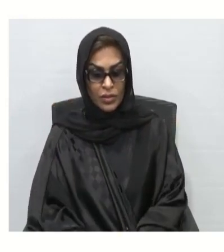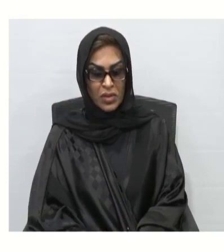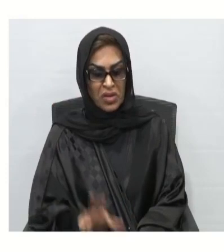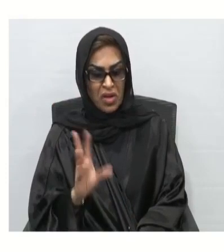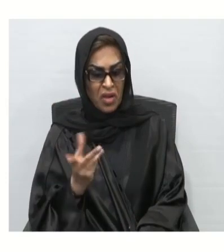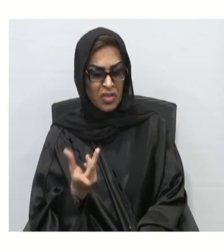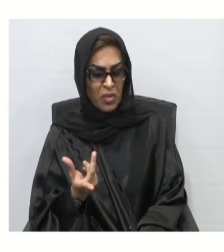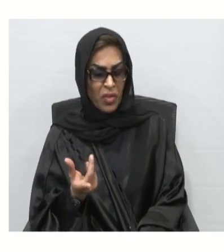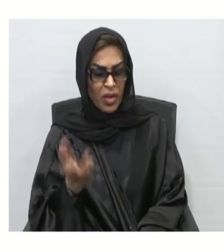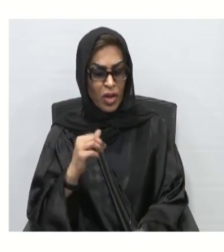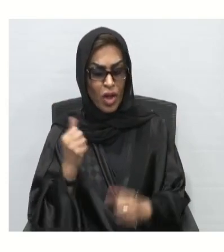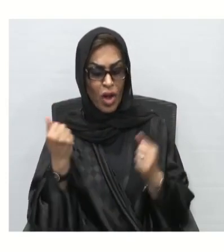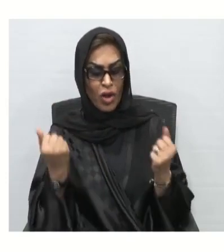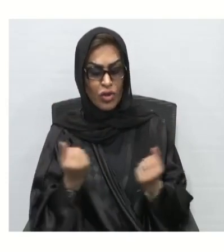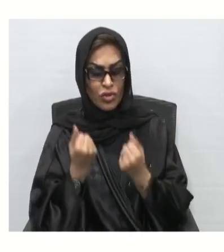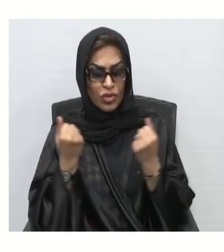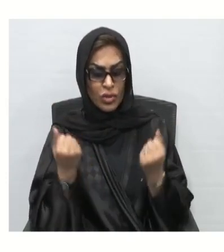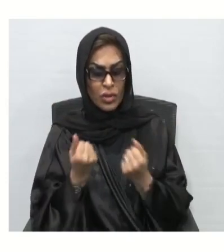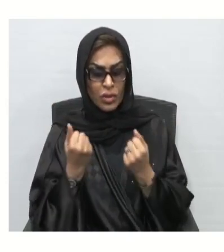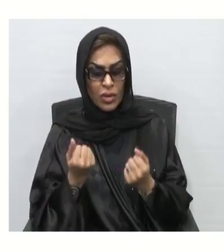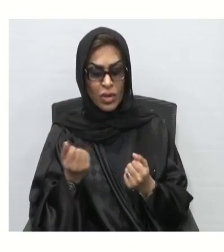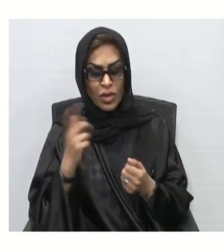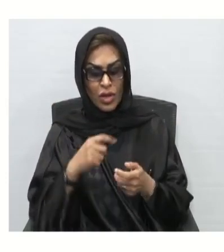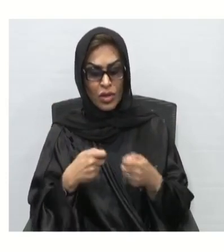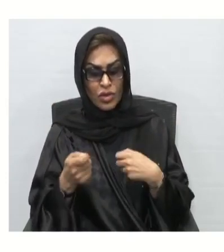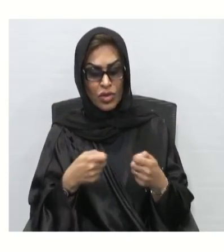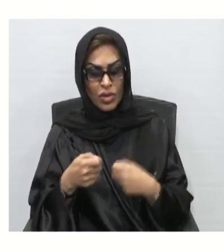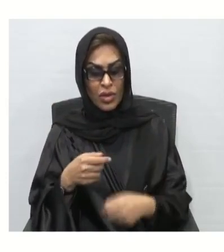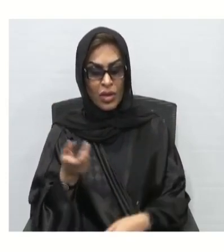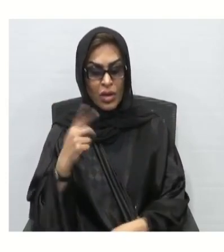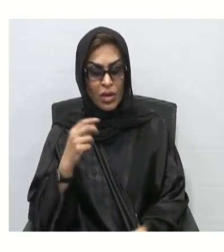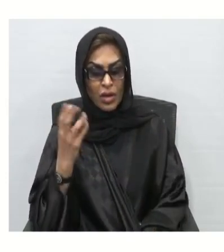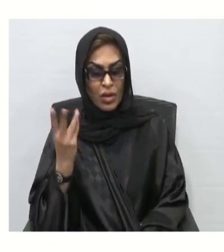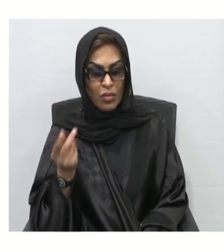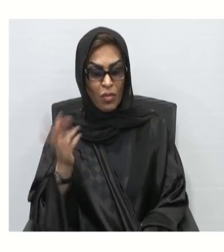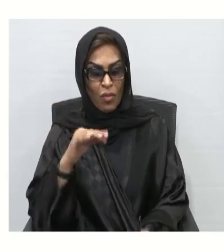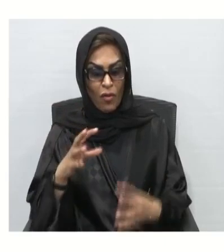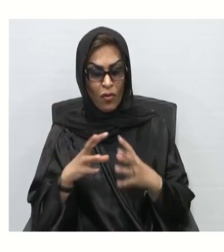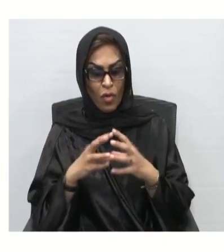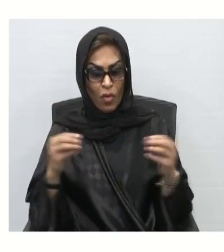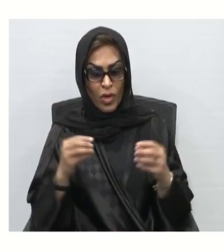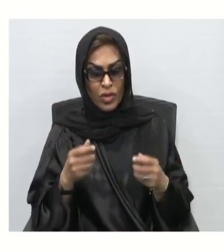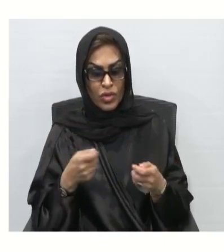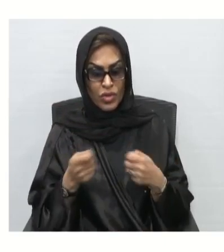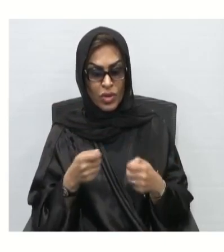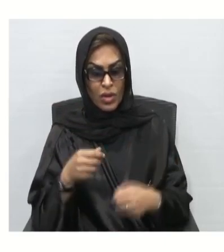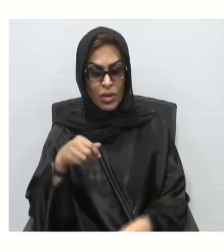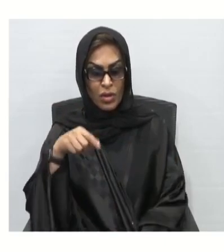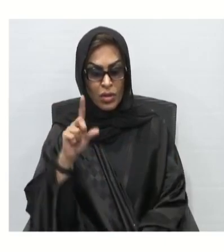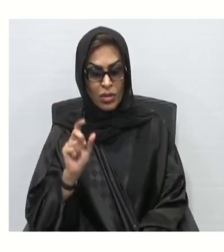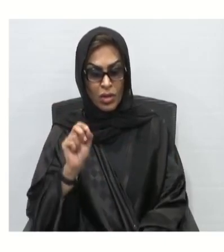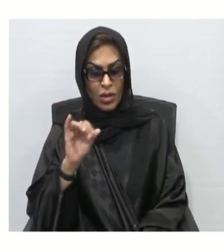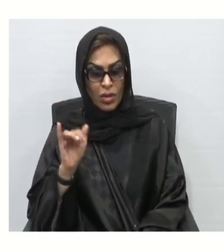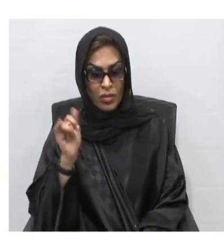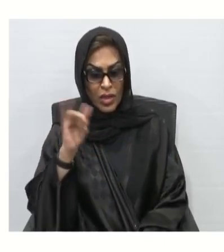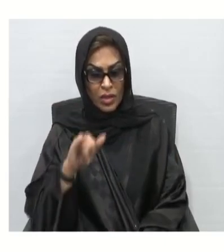امثله لانشطه التجاره الرقميه يحدد مفهوم الشراء الرقمي يميز بين